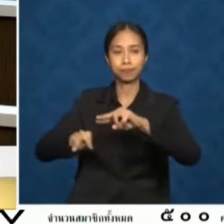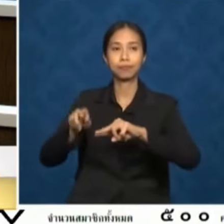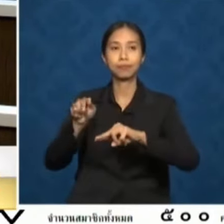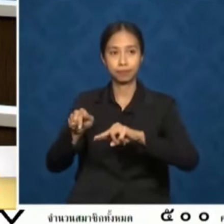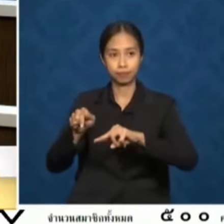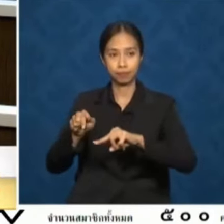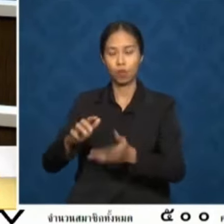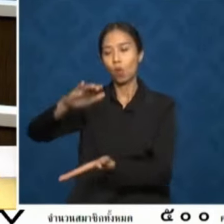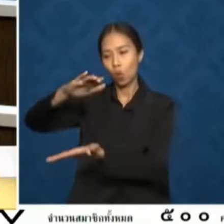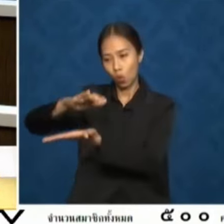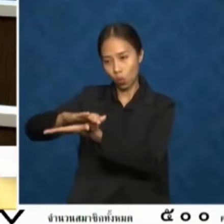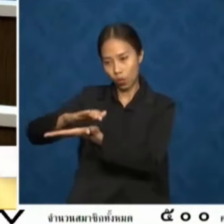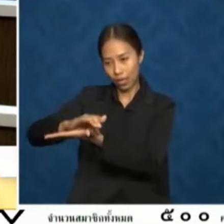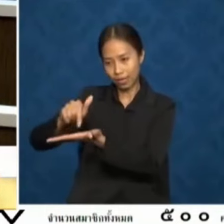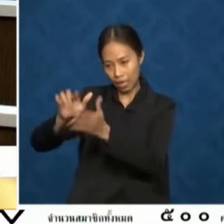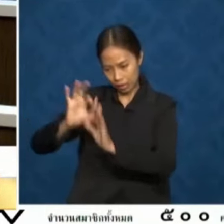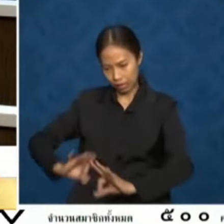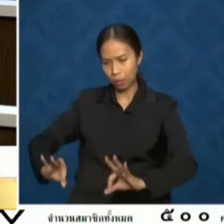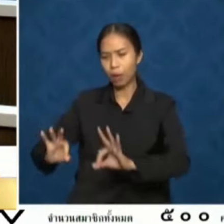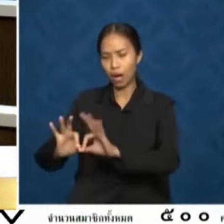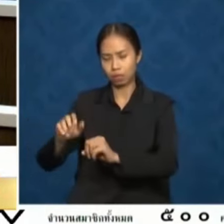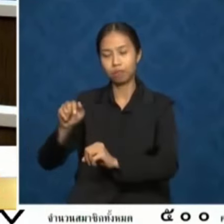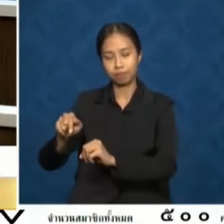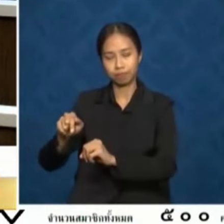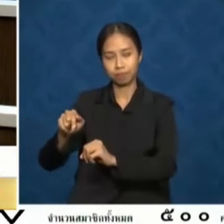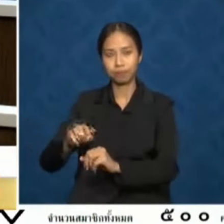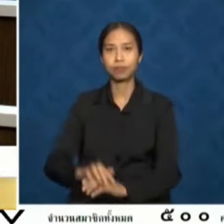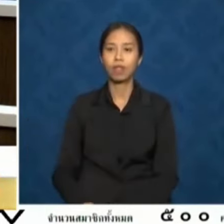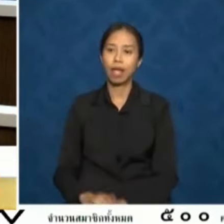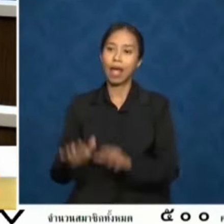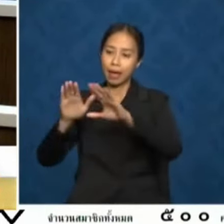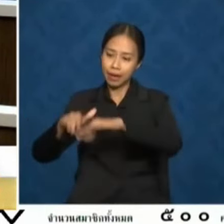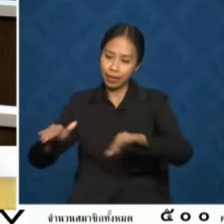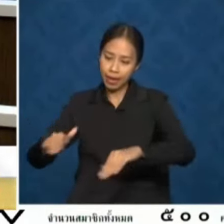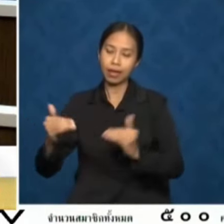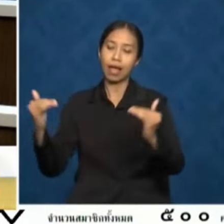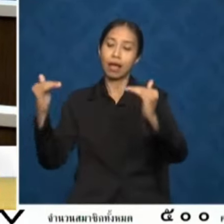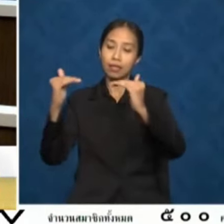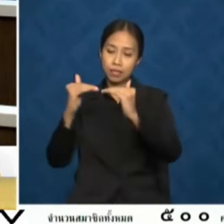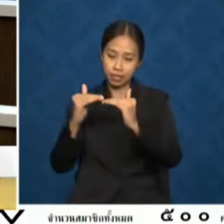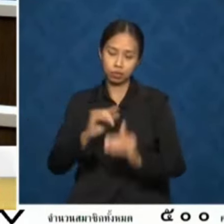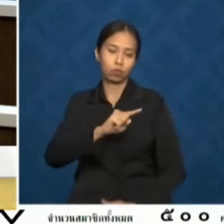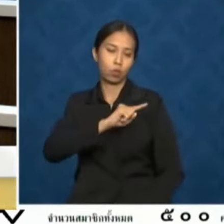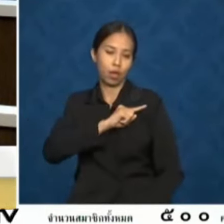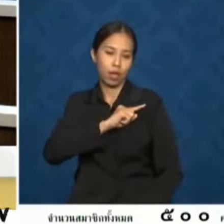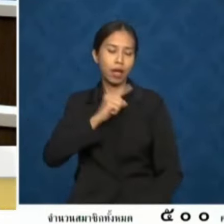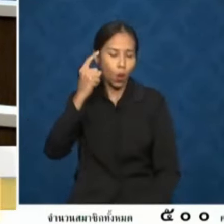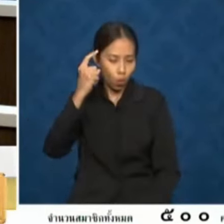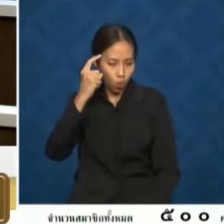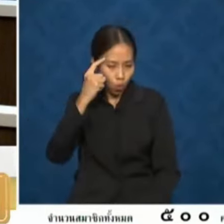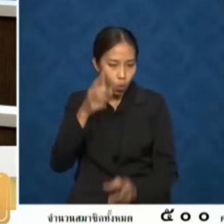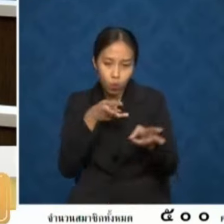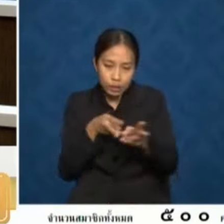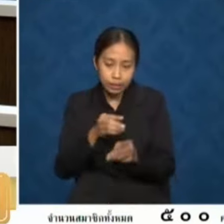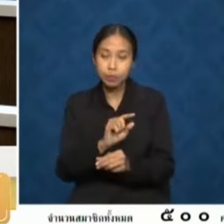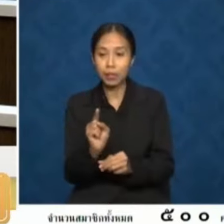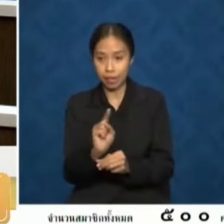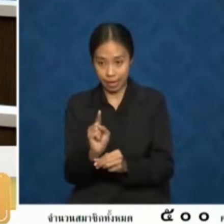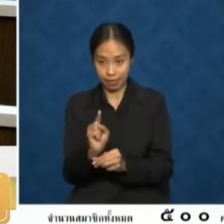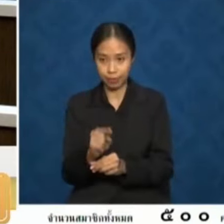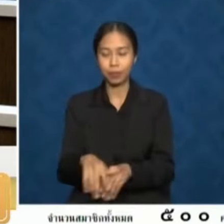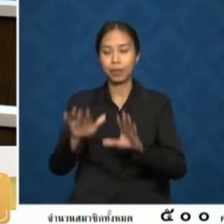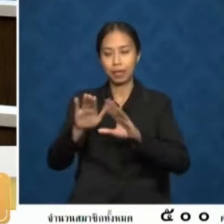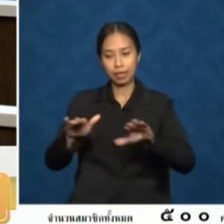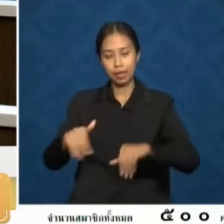ถานศึกษาต้องเป็นสถานที่ปลอดภัยต่อเด็กให้เด็กรู้จักสิทธิหน้าที่ของตนเองให้นักเรียน